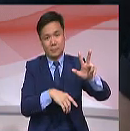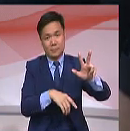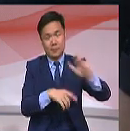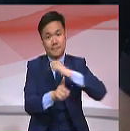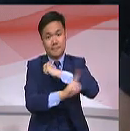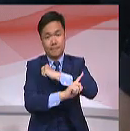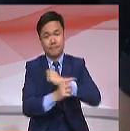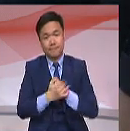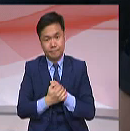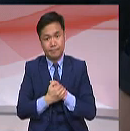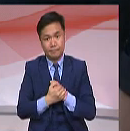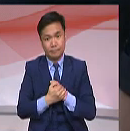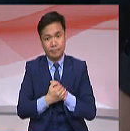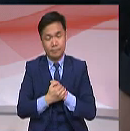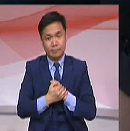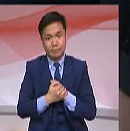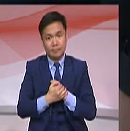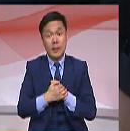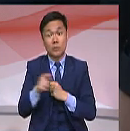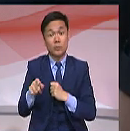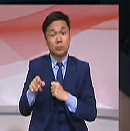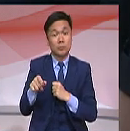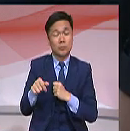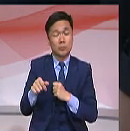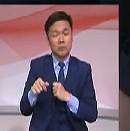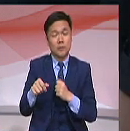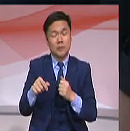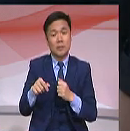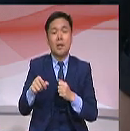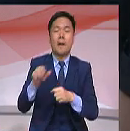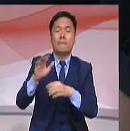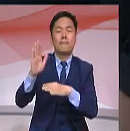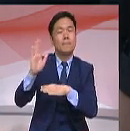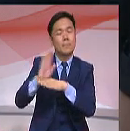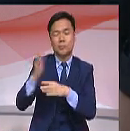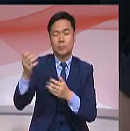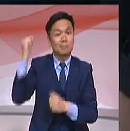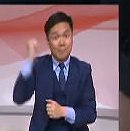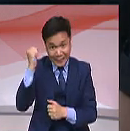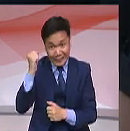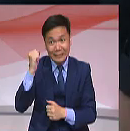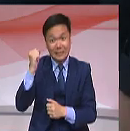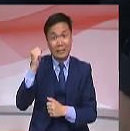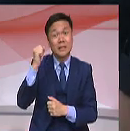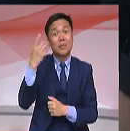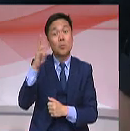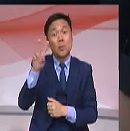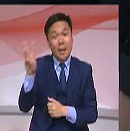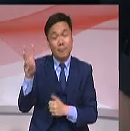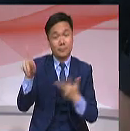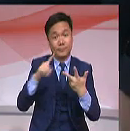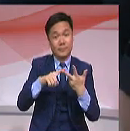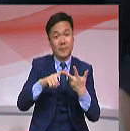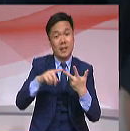Untuk perkhidmatan awam, 66. Untuk kenderaan perdagangan sebanyak